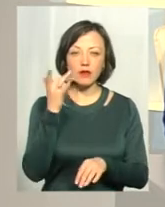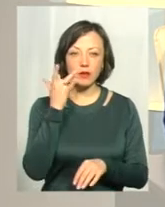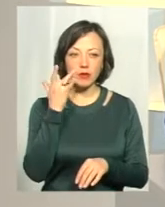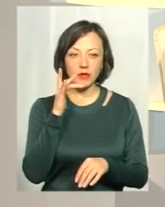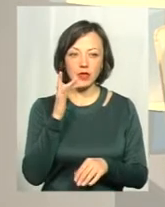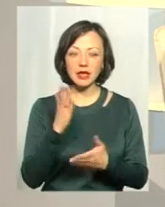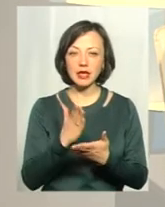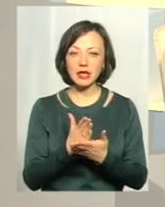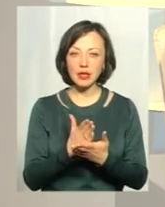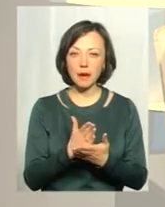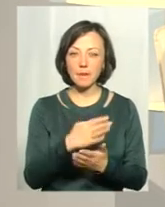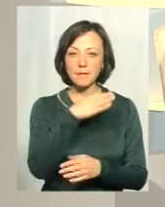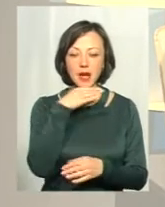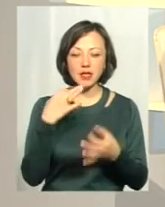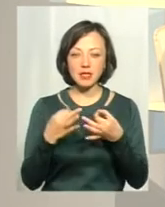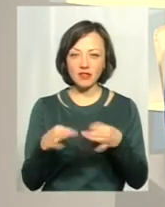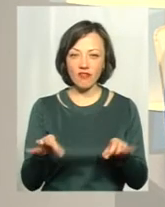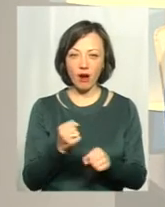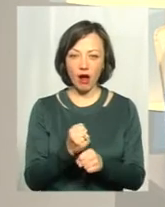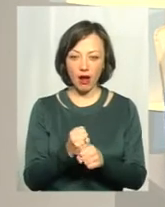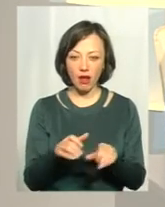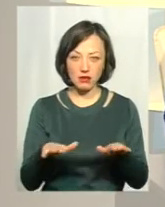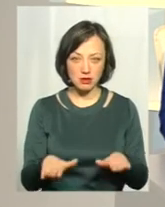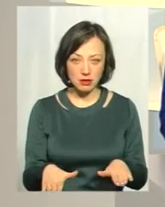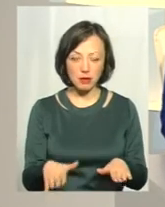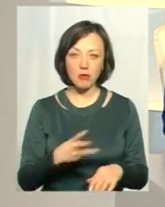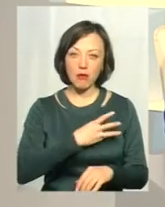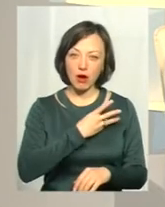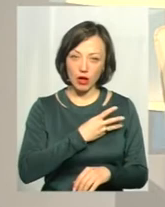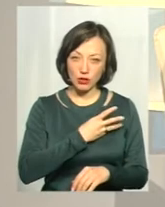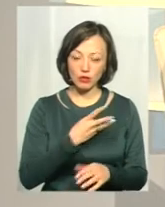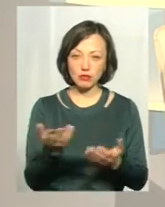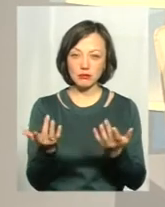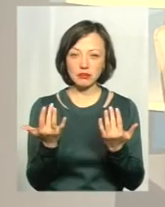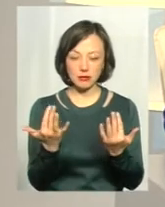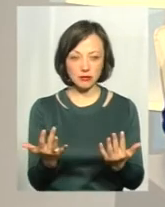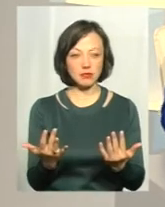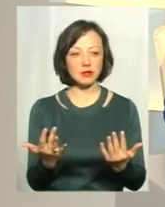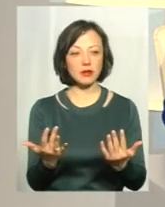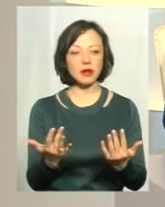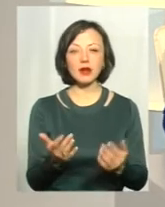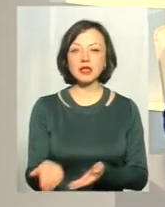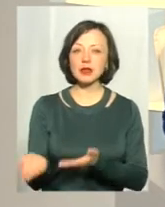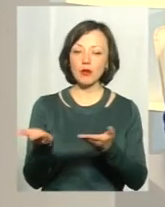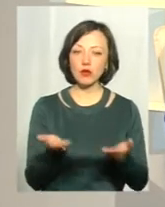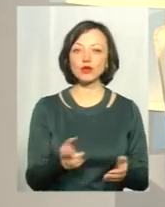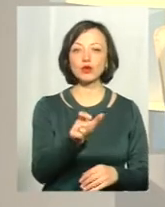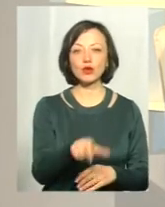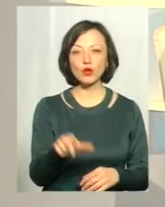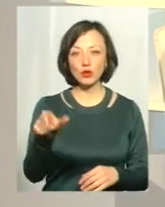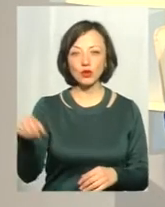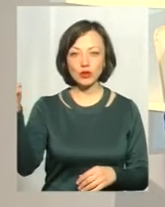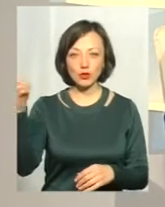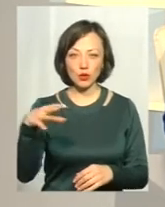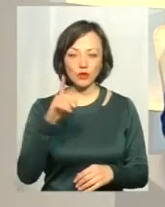Штатах Америки, є безліч вакансій, от, на які бажано ну, запрошують зазвичай от